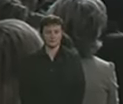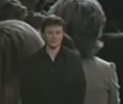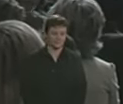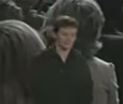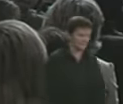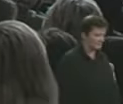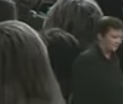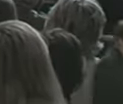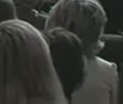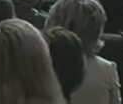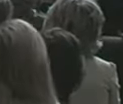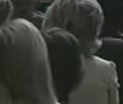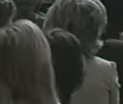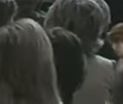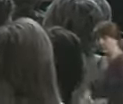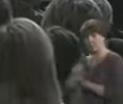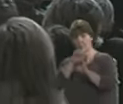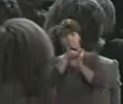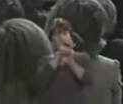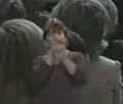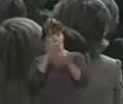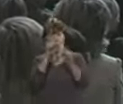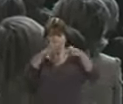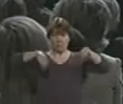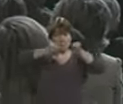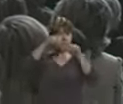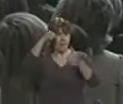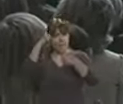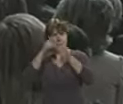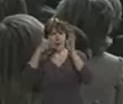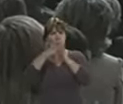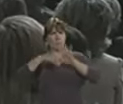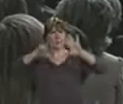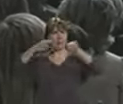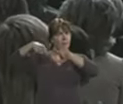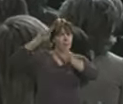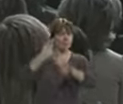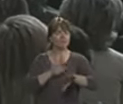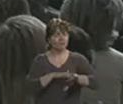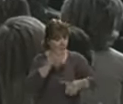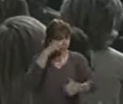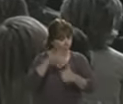Que vous soyez là, en 2007, cher Henri, cher François,